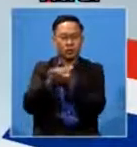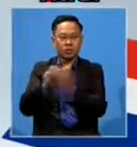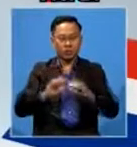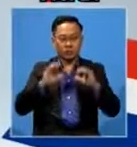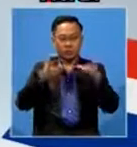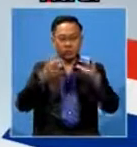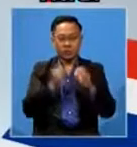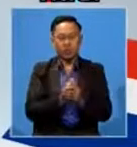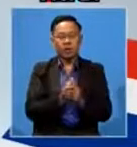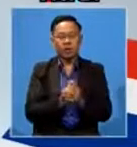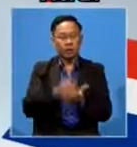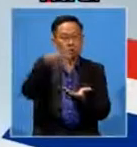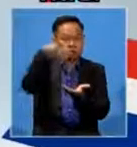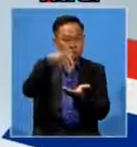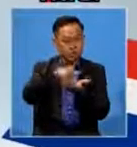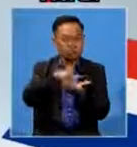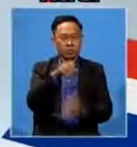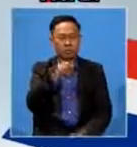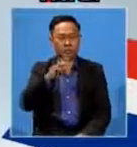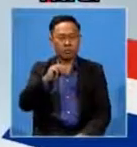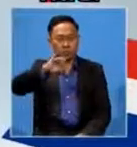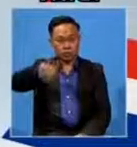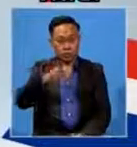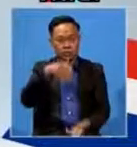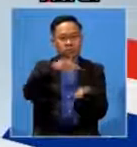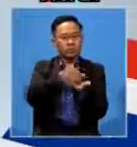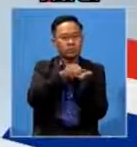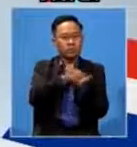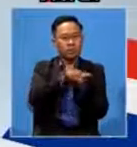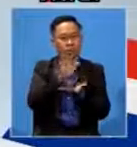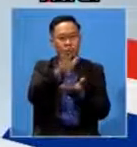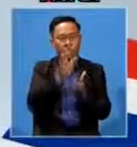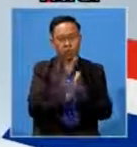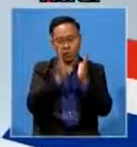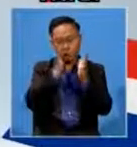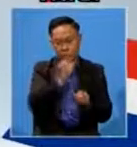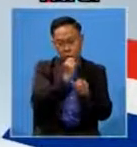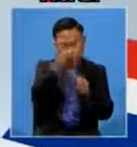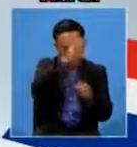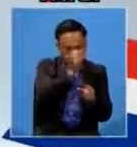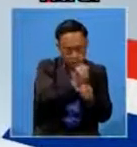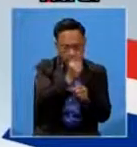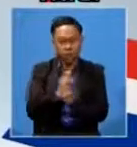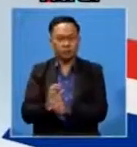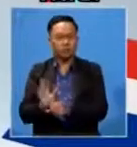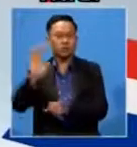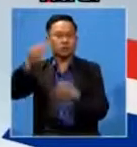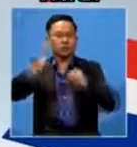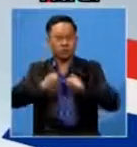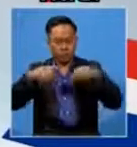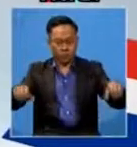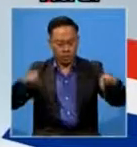โดยศูนย์ Smart Job Center เป็นศูนย์กลางระหว่างนายจ้างผู้ประกอบการกับผู้ที่หางานทำได้มาพบกันได้อย่างรวดเร็